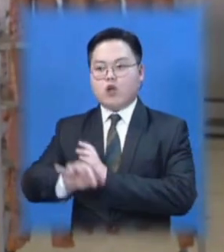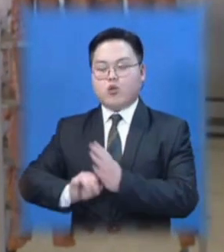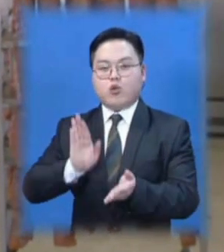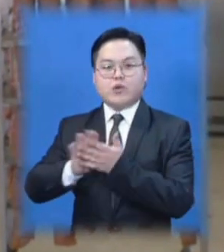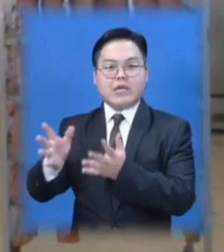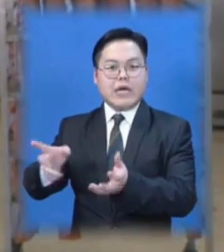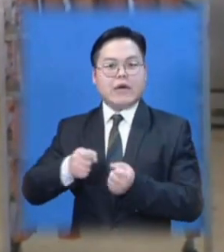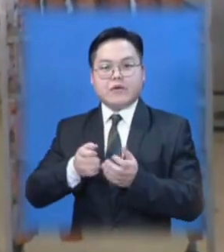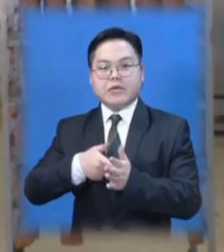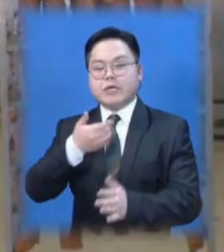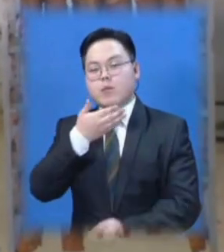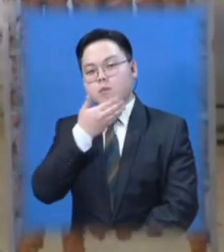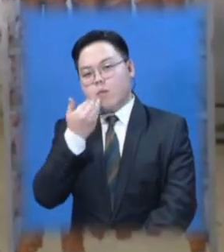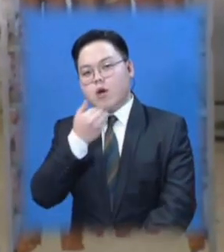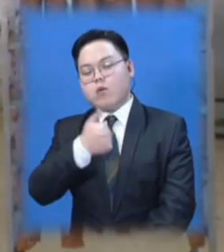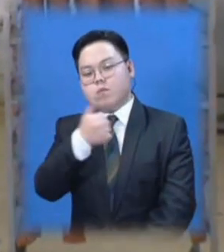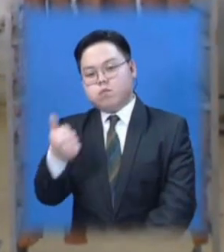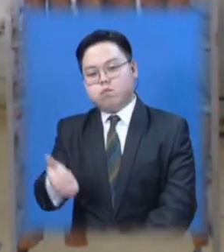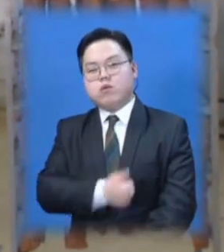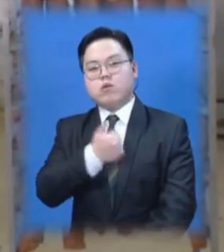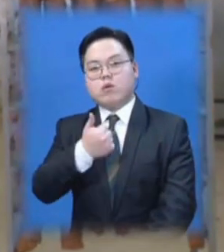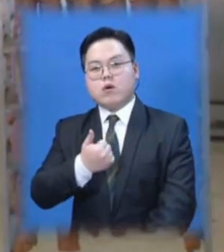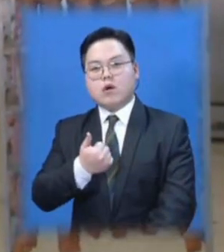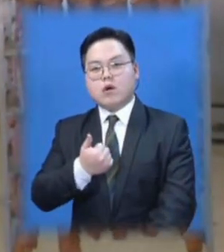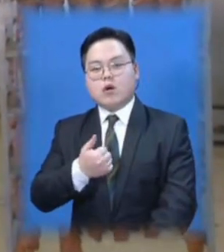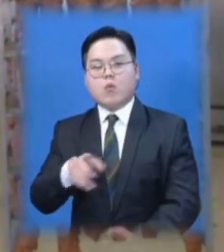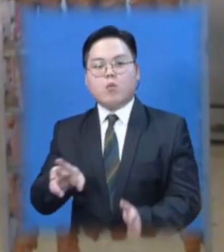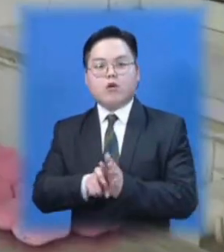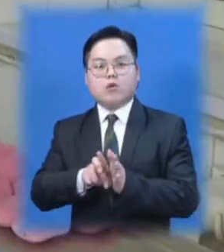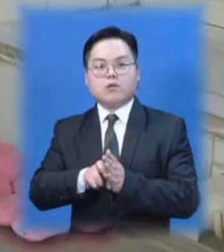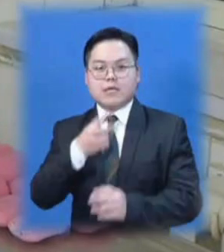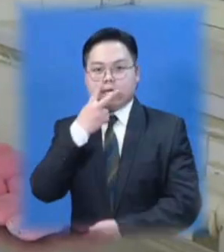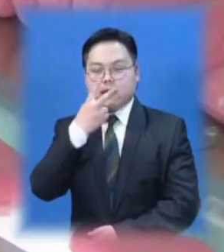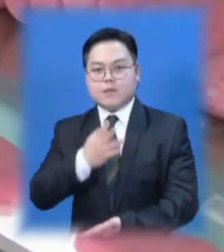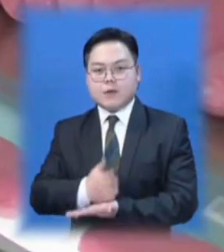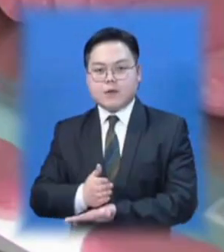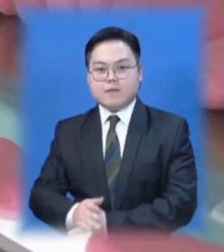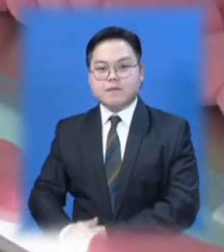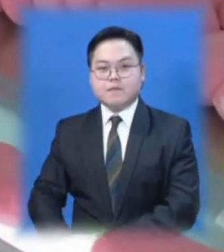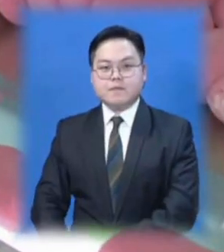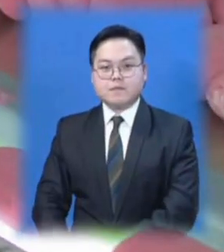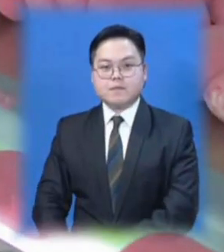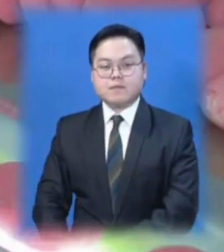нөө хөгж бүрсээр одоо бүрэн одоо бүрднэ гэж хэлбэл.